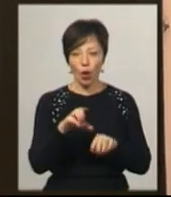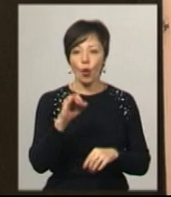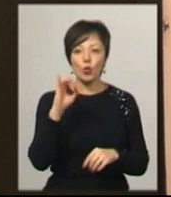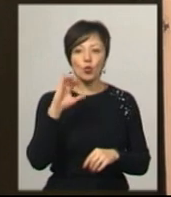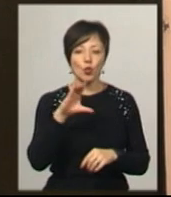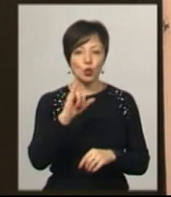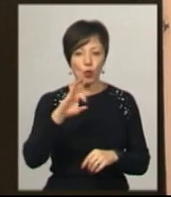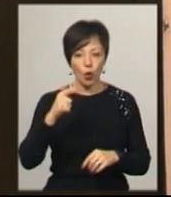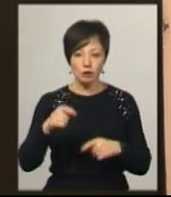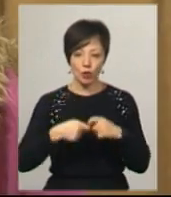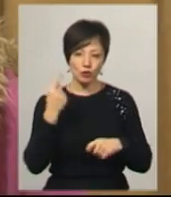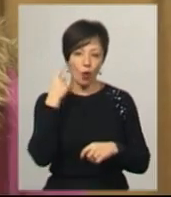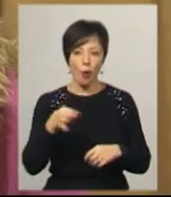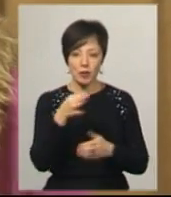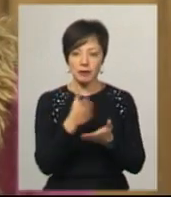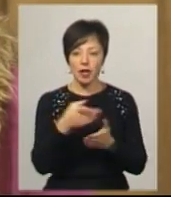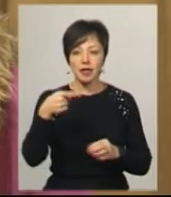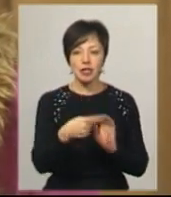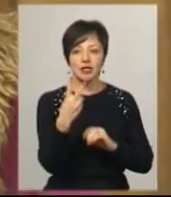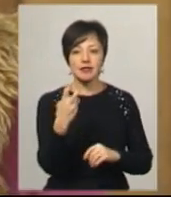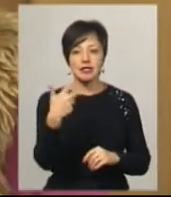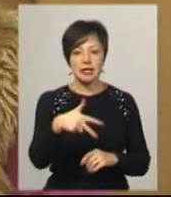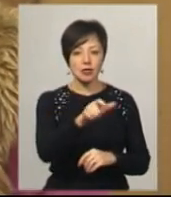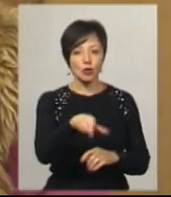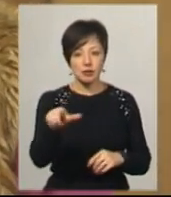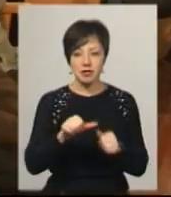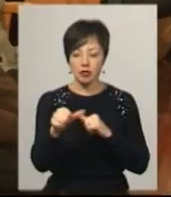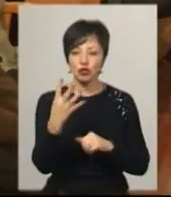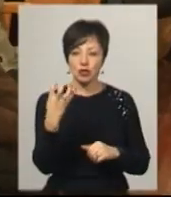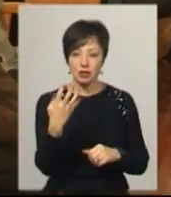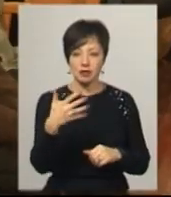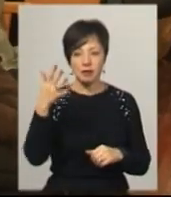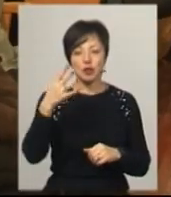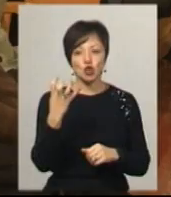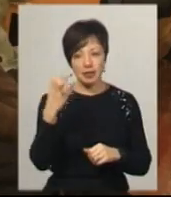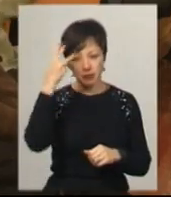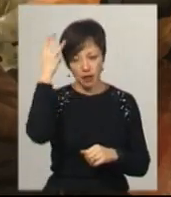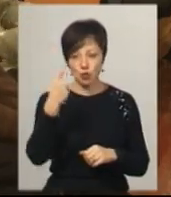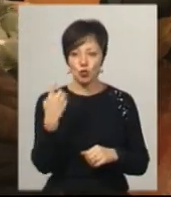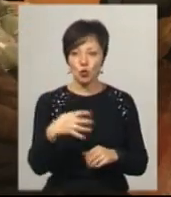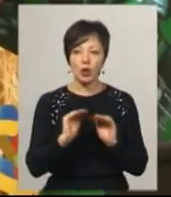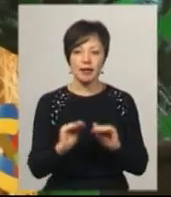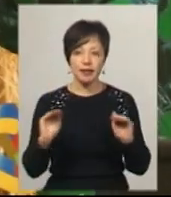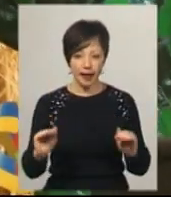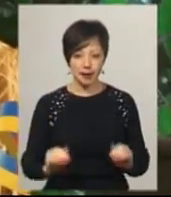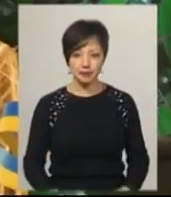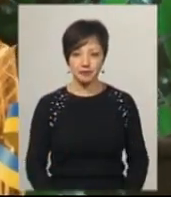з порушеннями слуху з області перебувають 1230 осіб, з них 400 з обласного центру та 140 дітей.